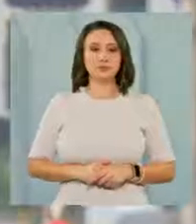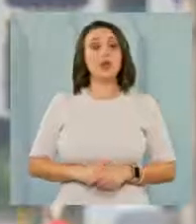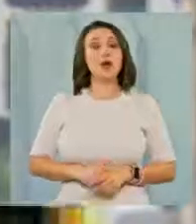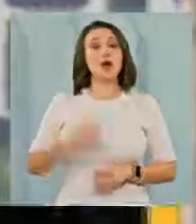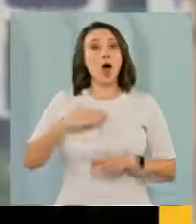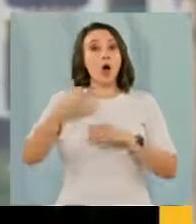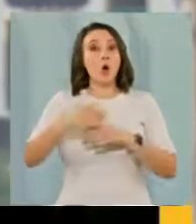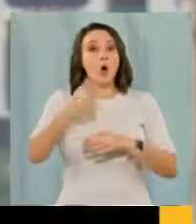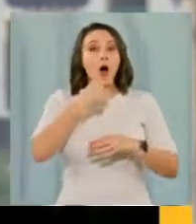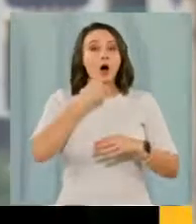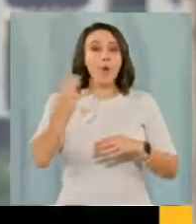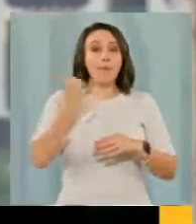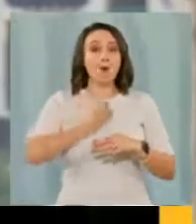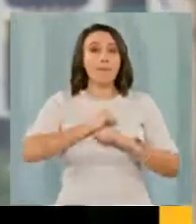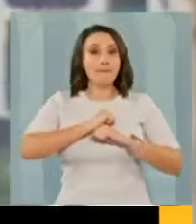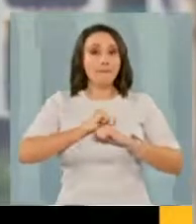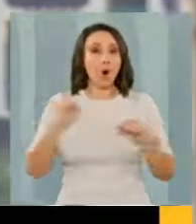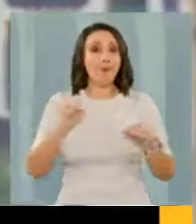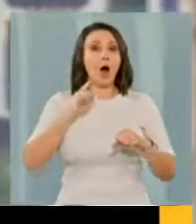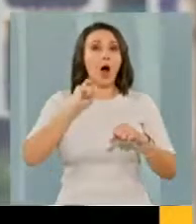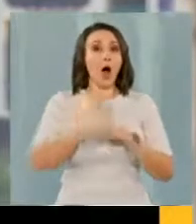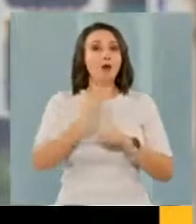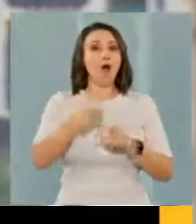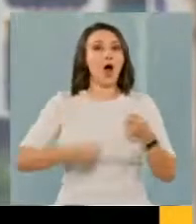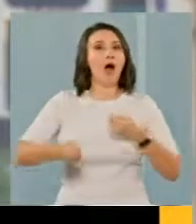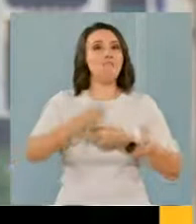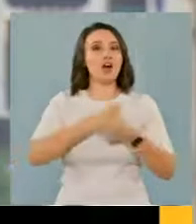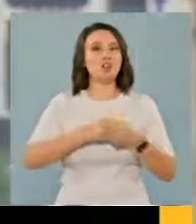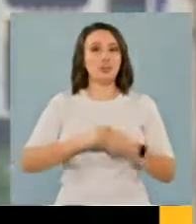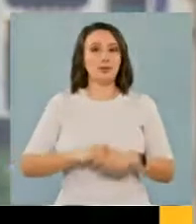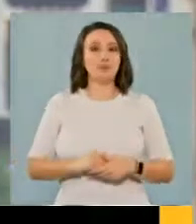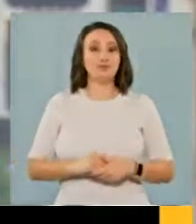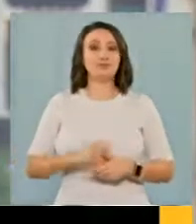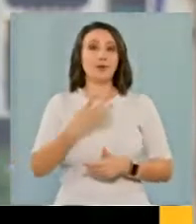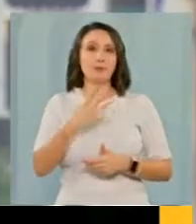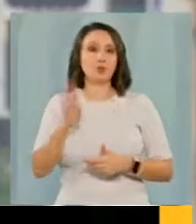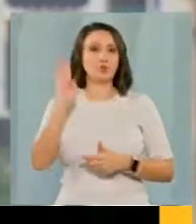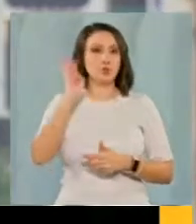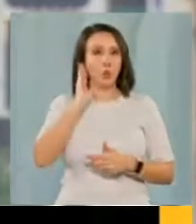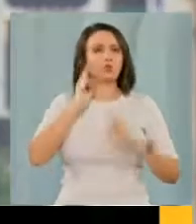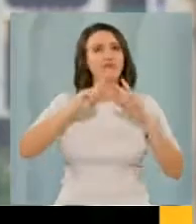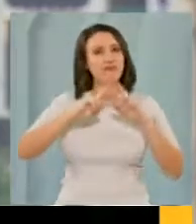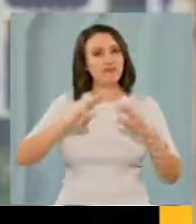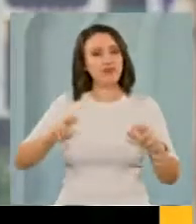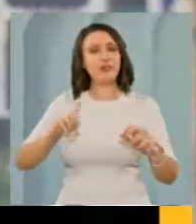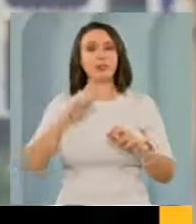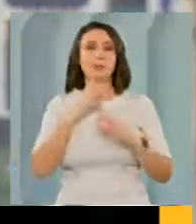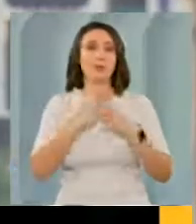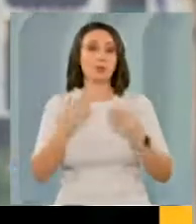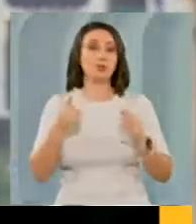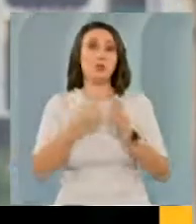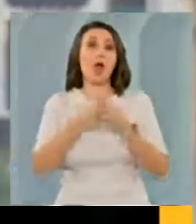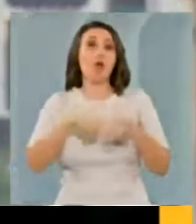A trecut un an de la asasinatul cu bombă din Arad afaceristului Ioan Crișan. 400 de audieri, investigații și percheziții, dar până